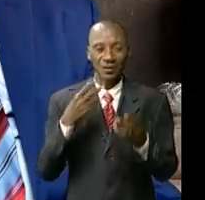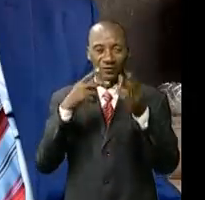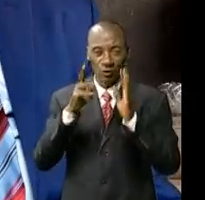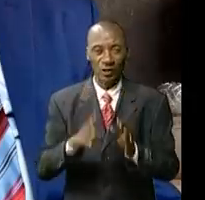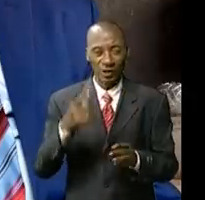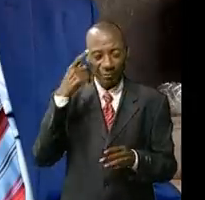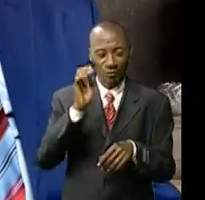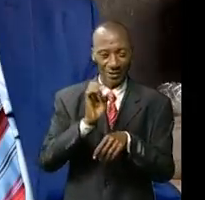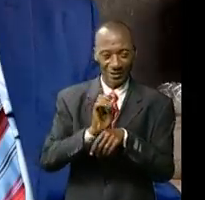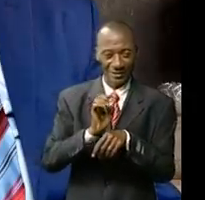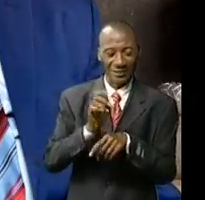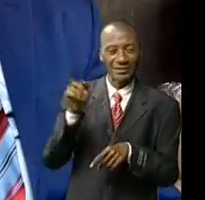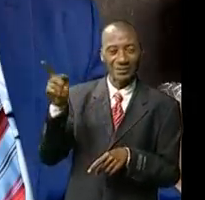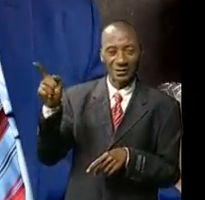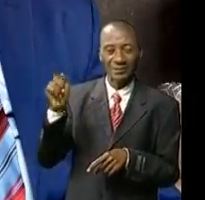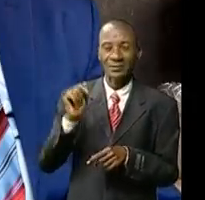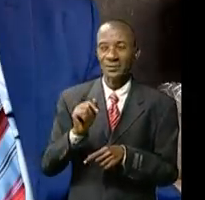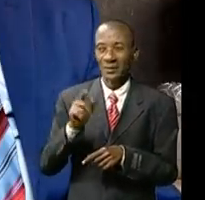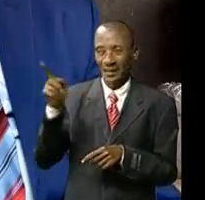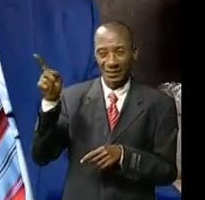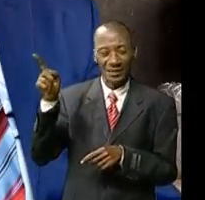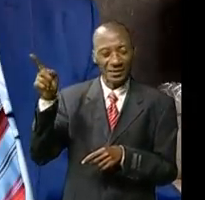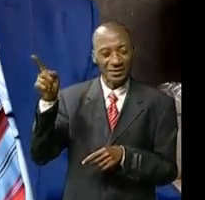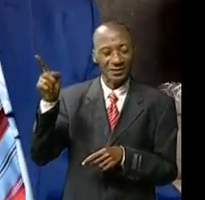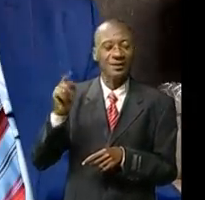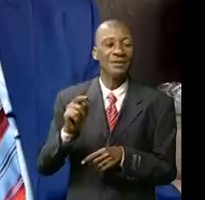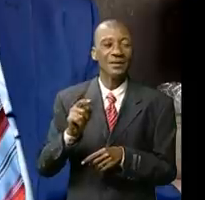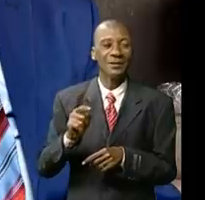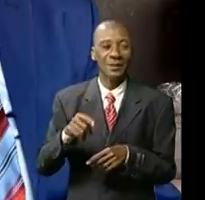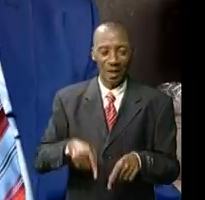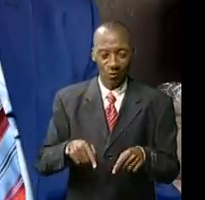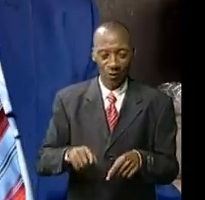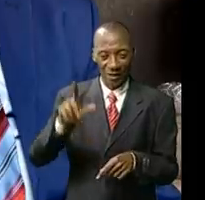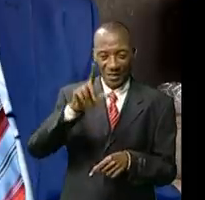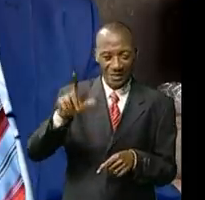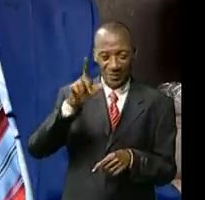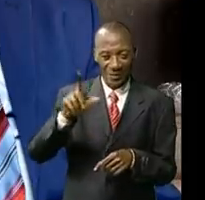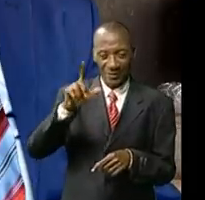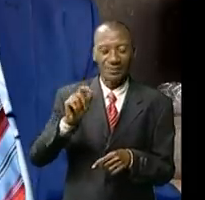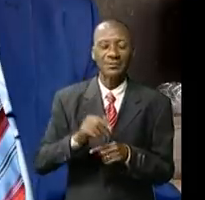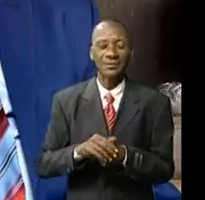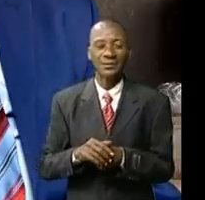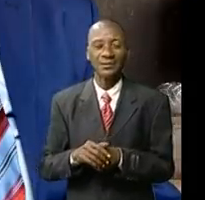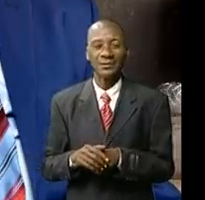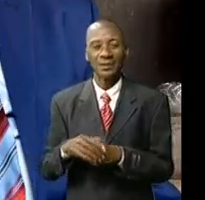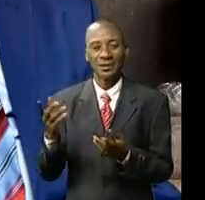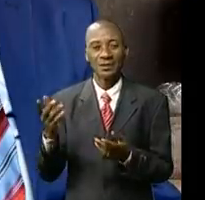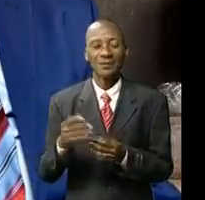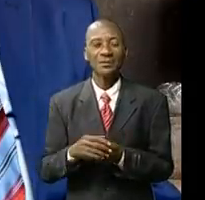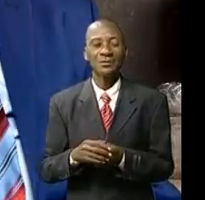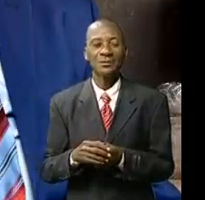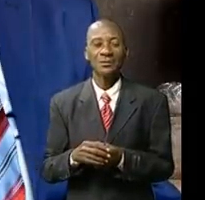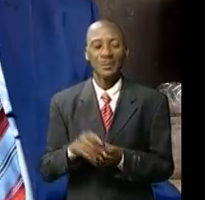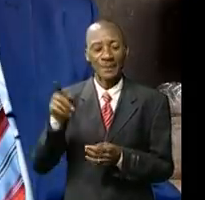Bethel, décès survenu ce lundi 30 août 2021 à minuit à Paris en France. En attendant le programme,